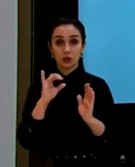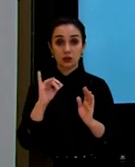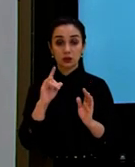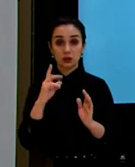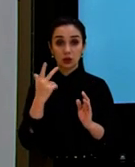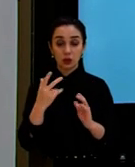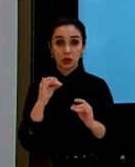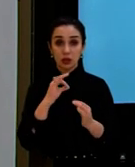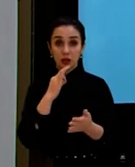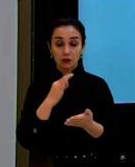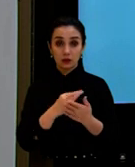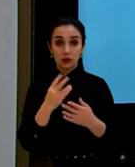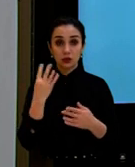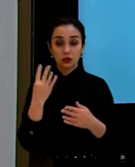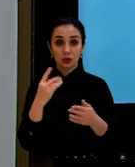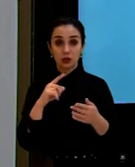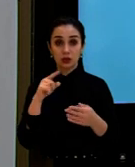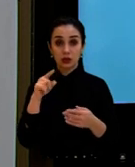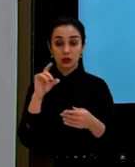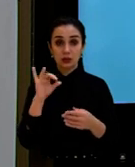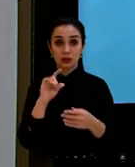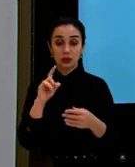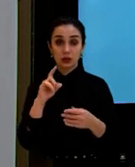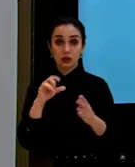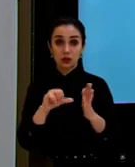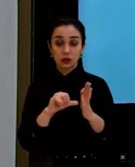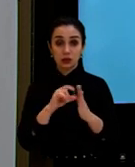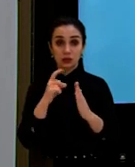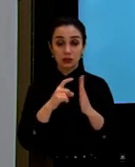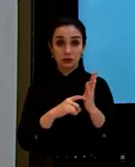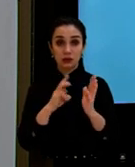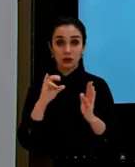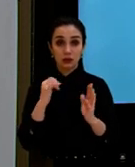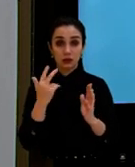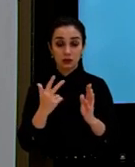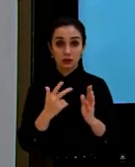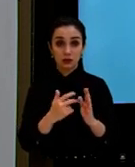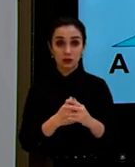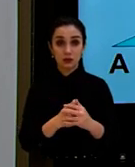3. И ответ 4 корней из 6 деленное на 3.